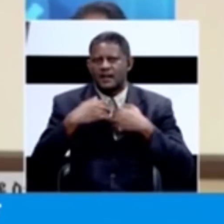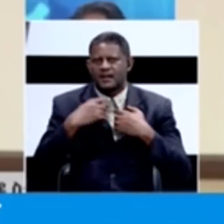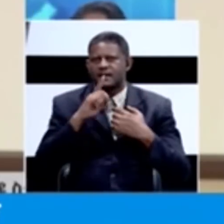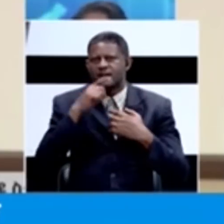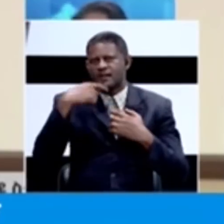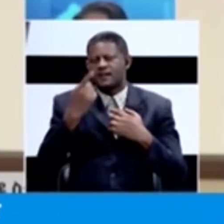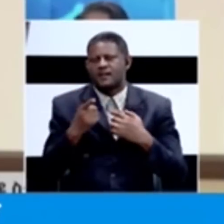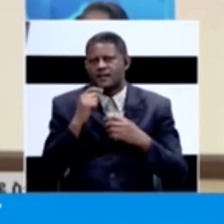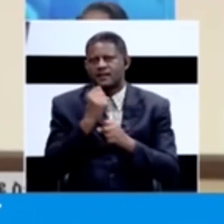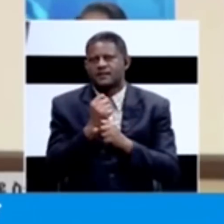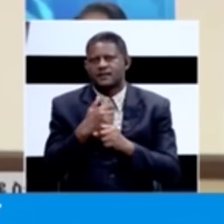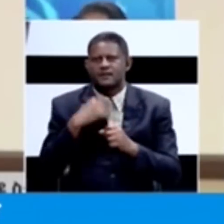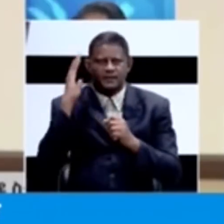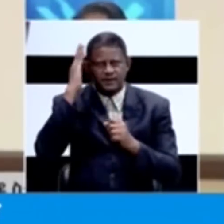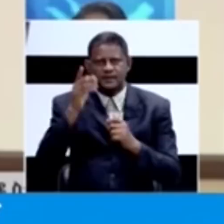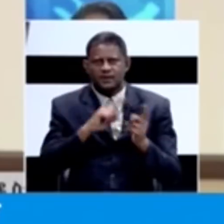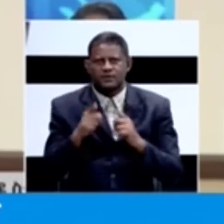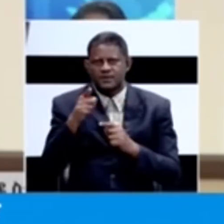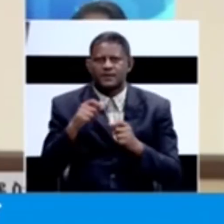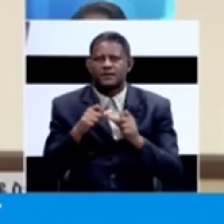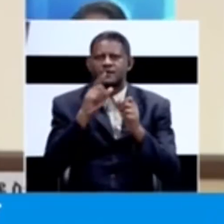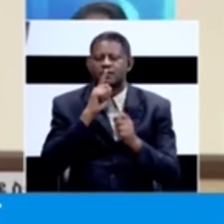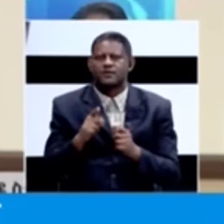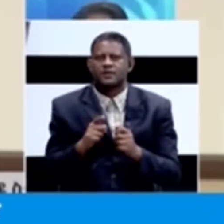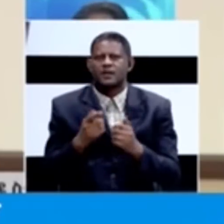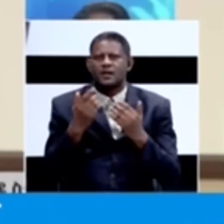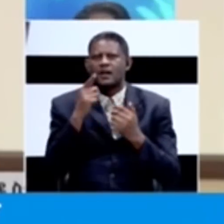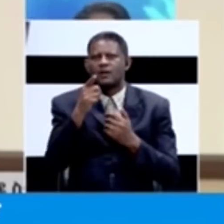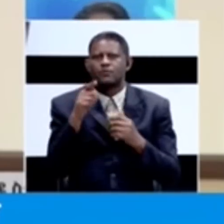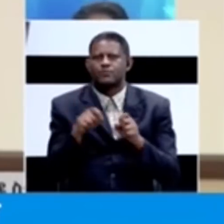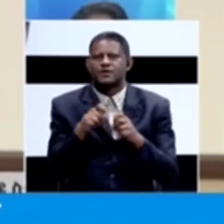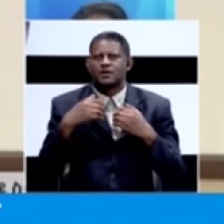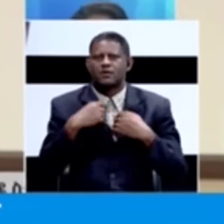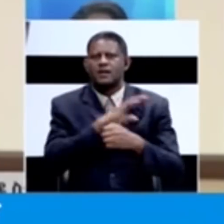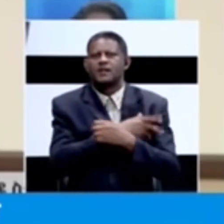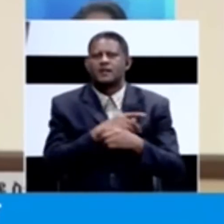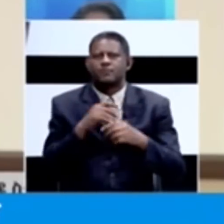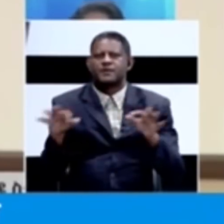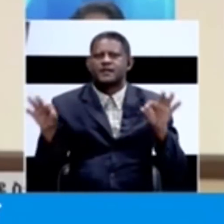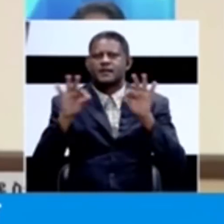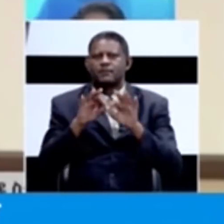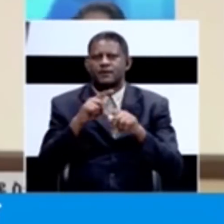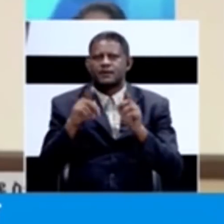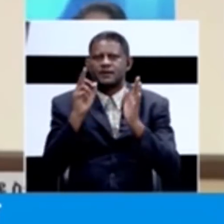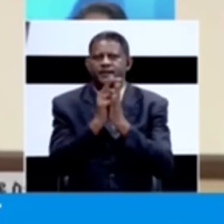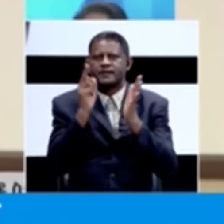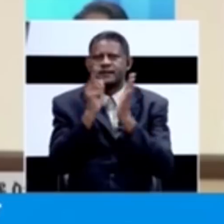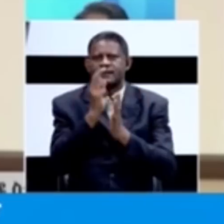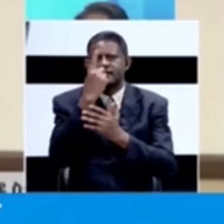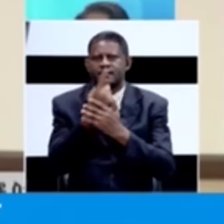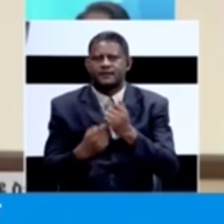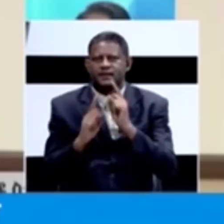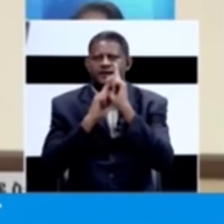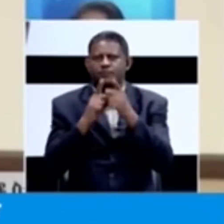ኢና ንሰርሕ ዘለና። ንቐፃሉ እውን እዚ ክቕፅል እዩ። ኣብኡ ምስ ዘሎ ሓይሊ ብዝተዛመደ ግና ብሕግን ሕግን